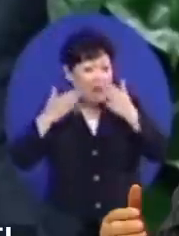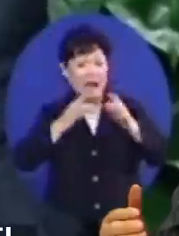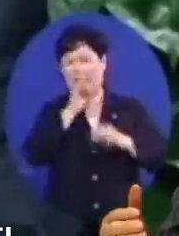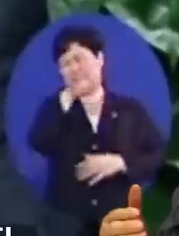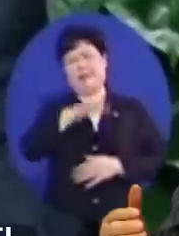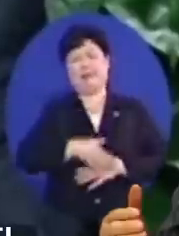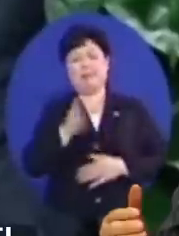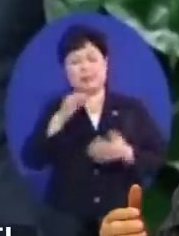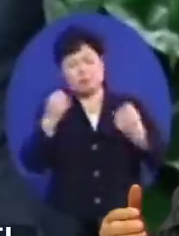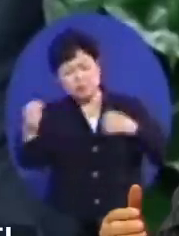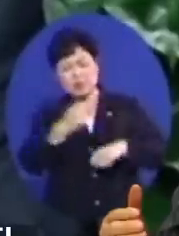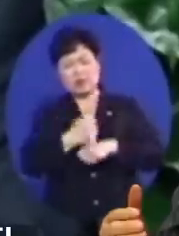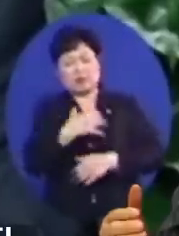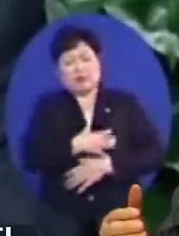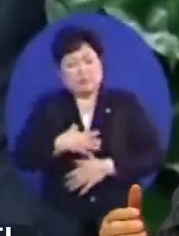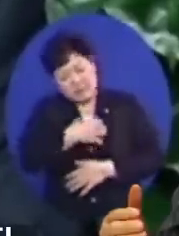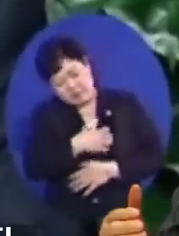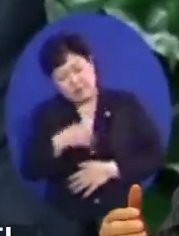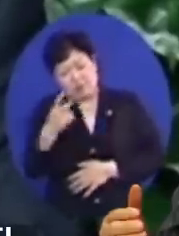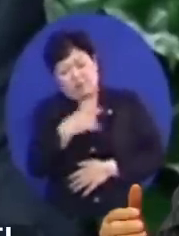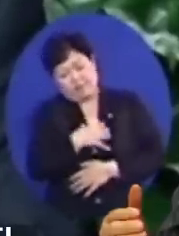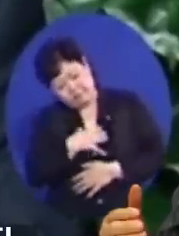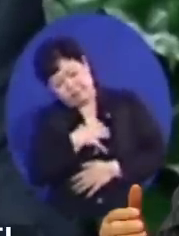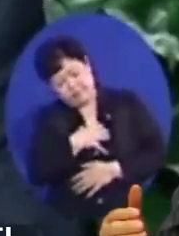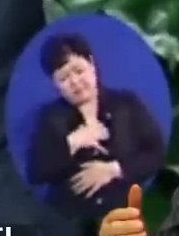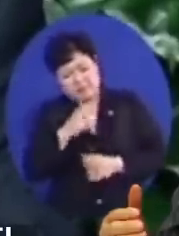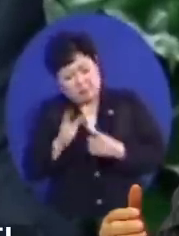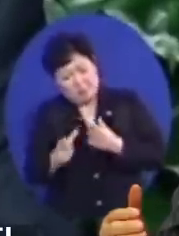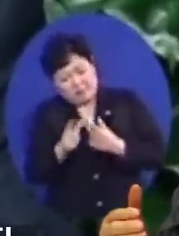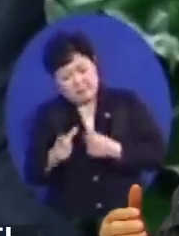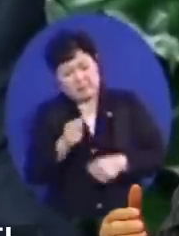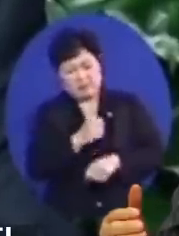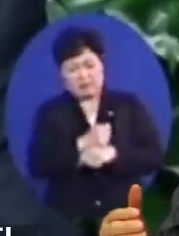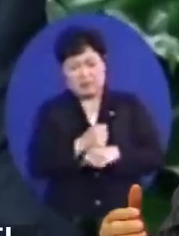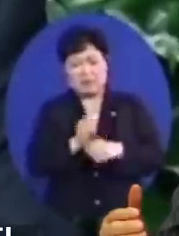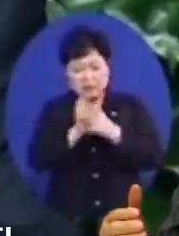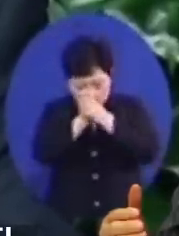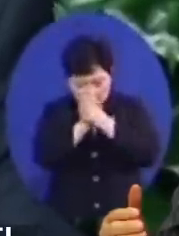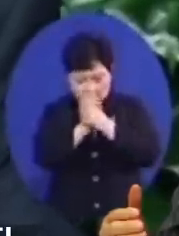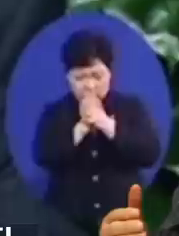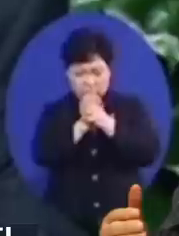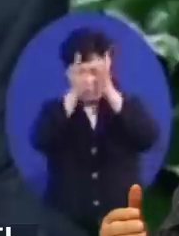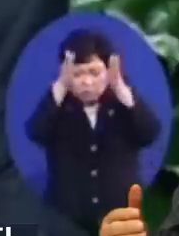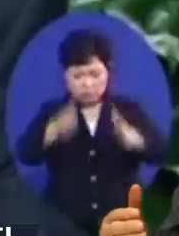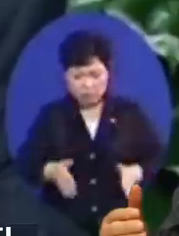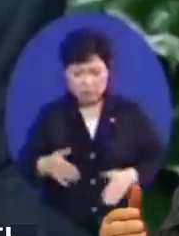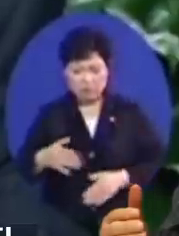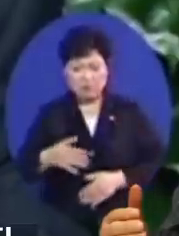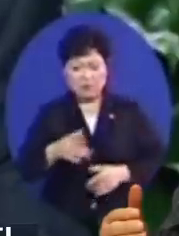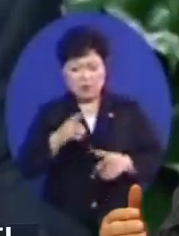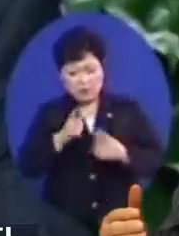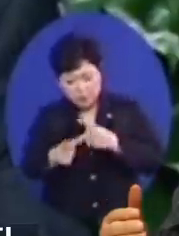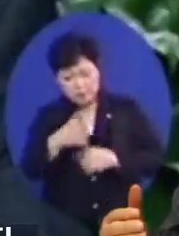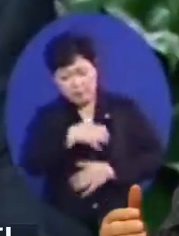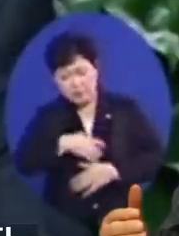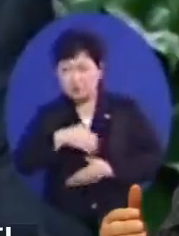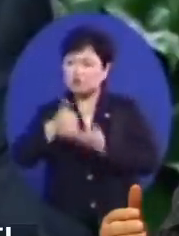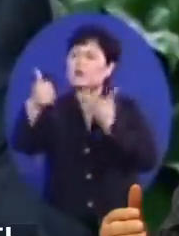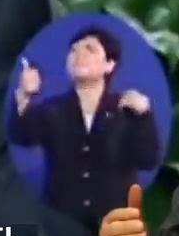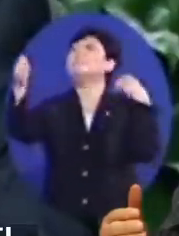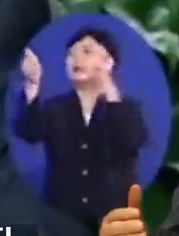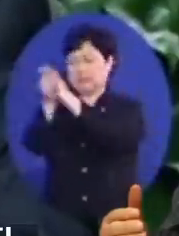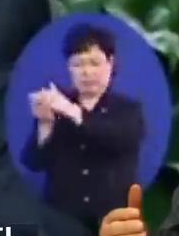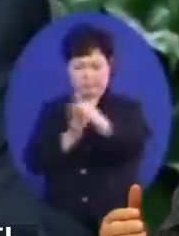그럼에도 불구하고 우리는 염려합니다. 그러므로 기도를 통해서 염려를 주께 맡겨버려야 되는 것입니다.